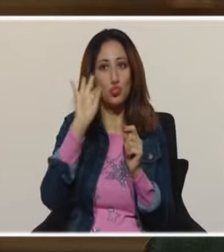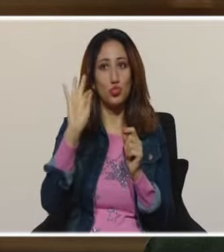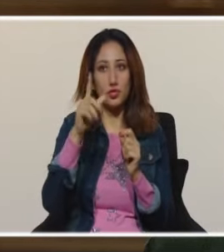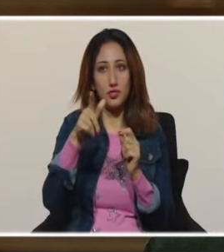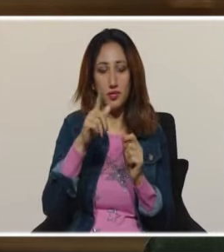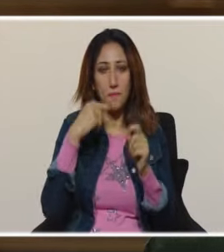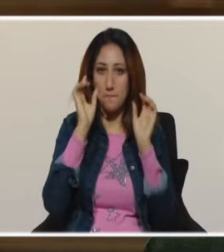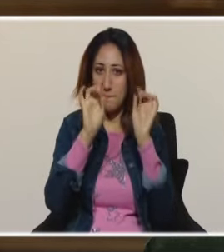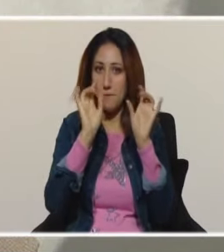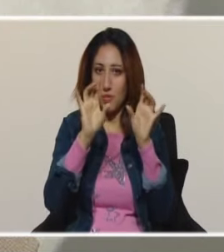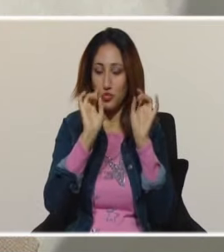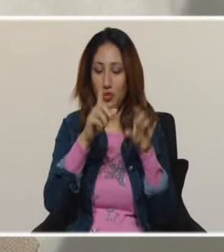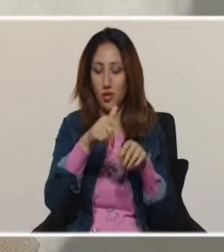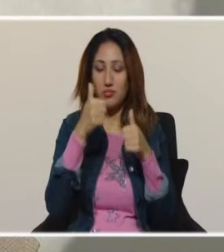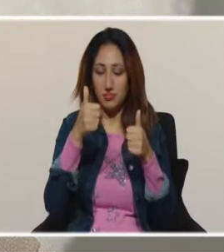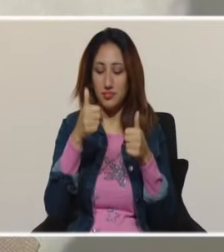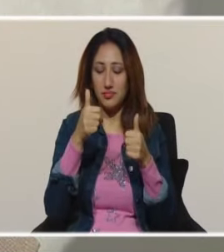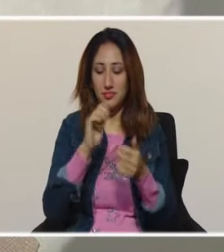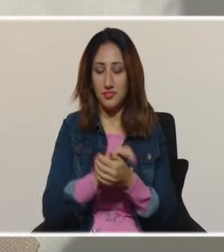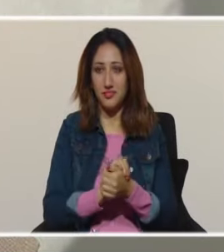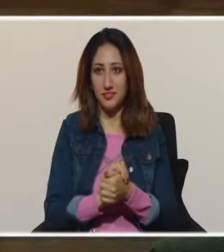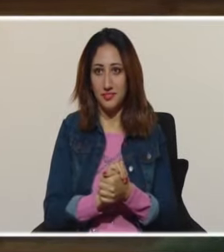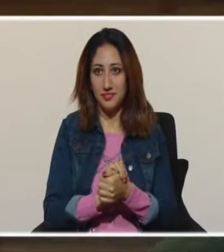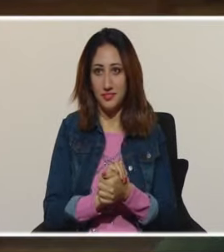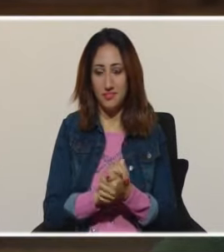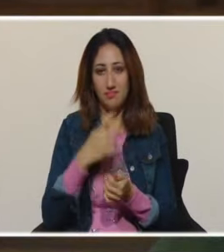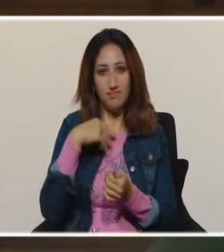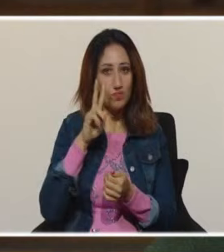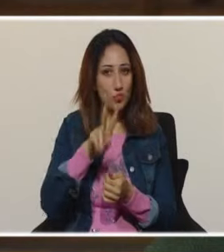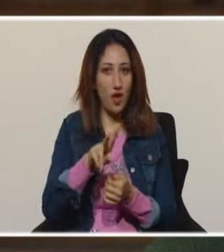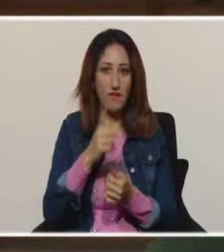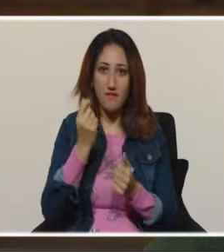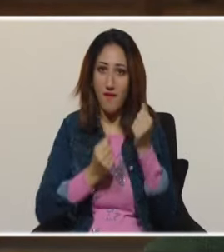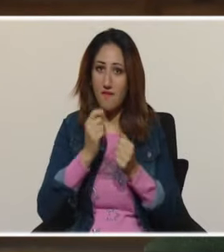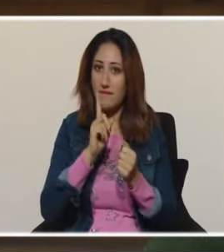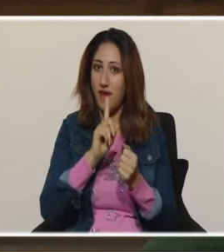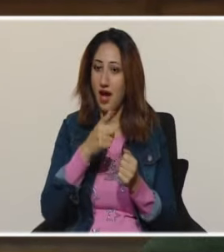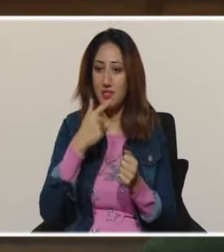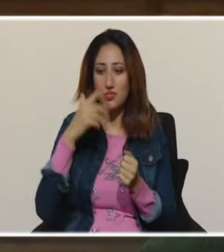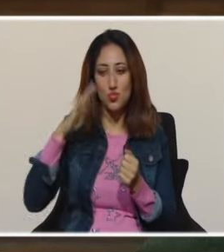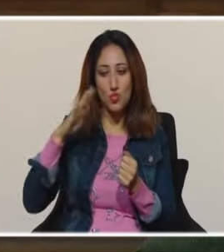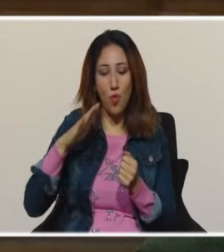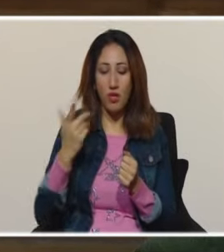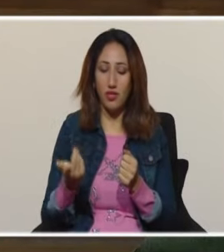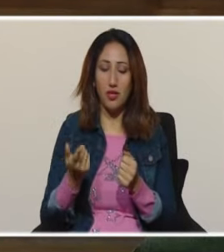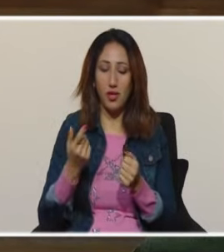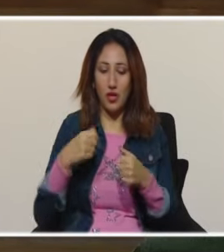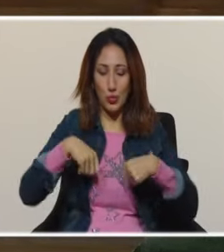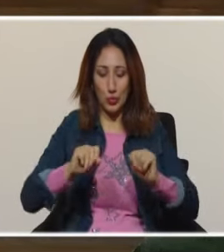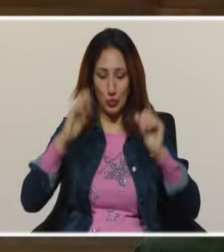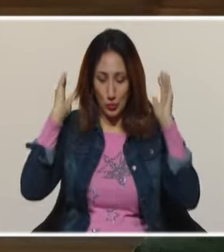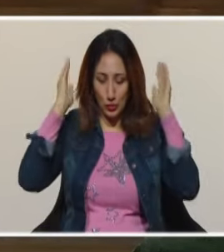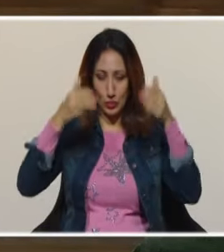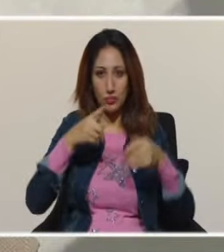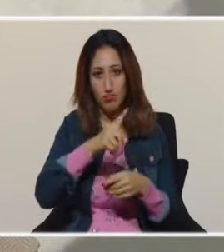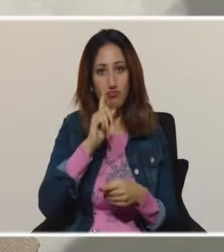يا بنتي ما شاء الله، يعني رغم ان انا شخصيا متحفظ جدا على موضوع سواقه التوك توك عشان سنك كمان، لكن الحقيقه انت